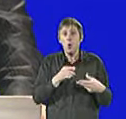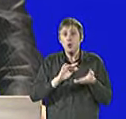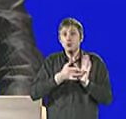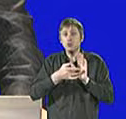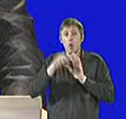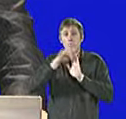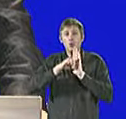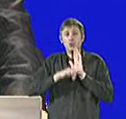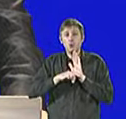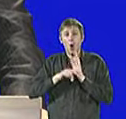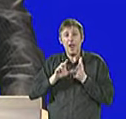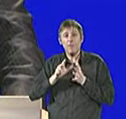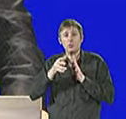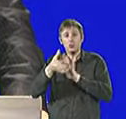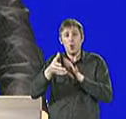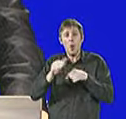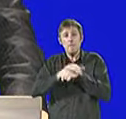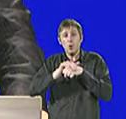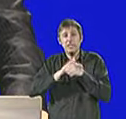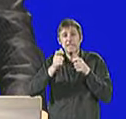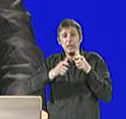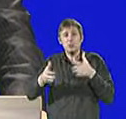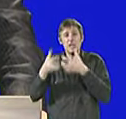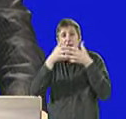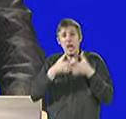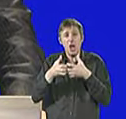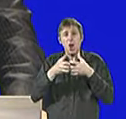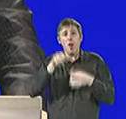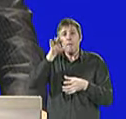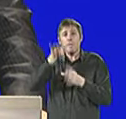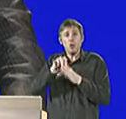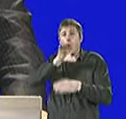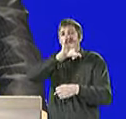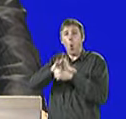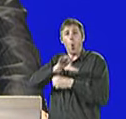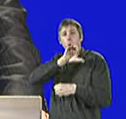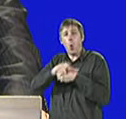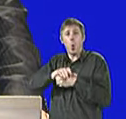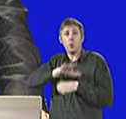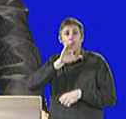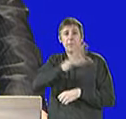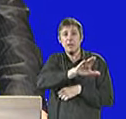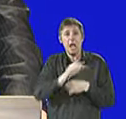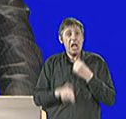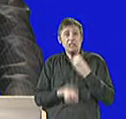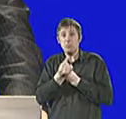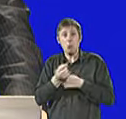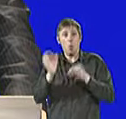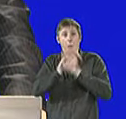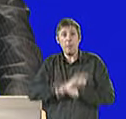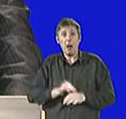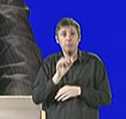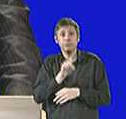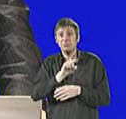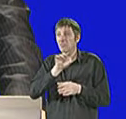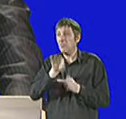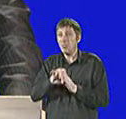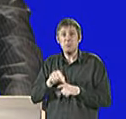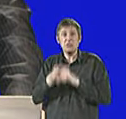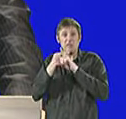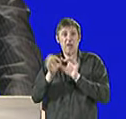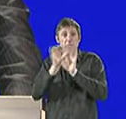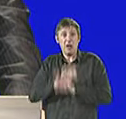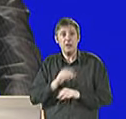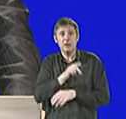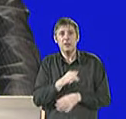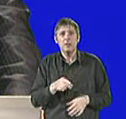mesures de politique industrielle, sans l'ombre d'une exception. En vérité, quand il